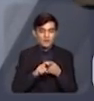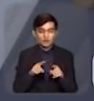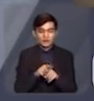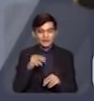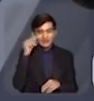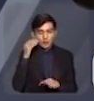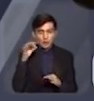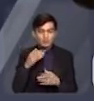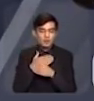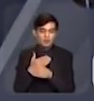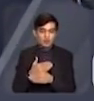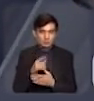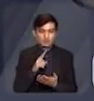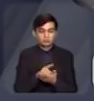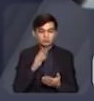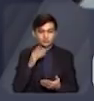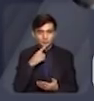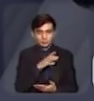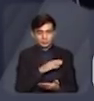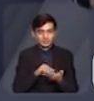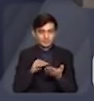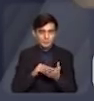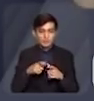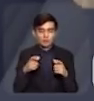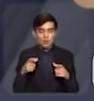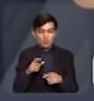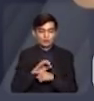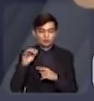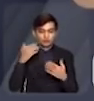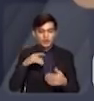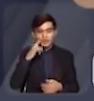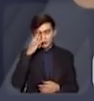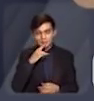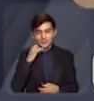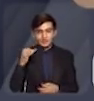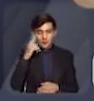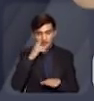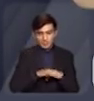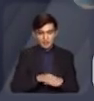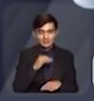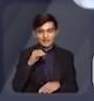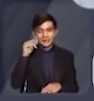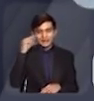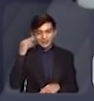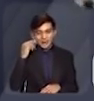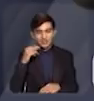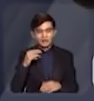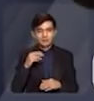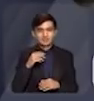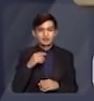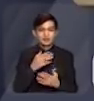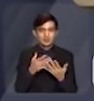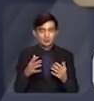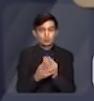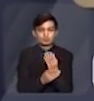барынша қолдау және көмек көрсету туралы хаты жеткізілді. Қазақстан үкіметімен Қытайға медициналық